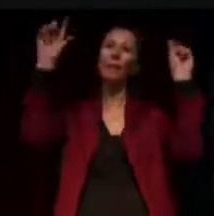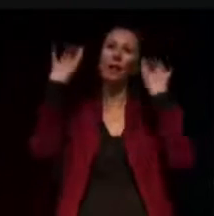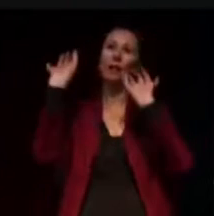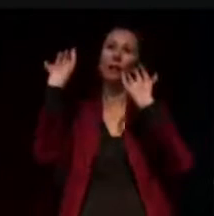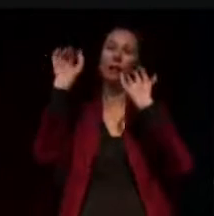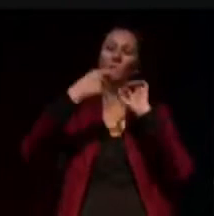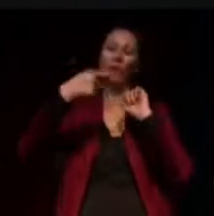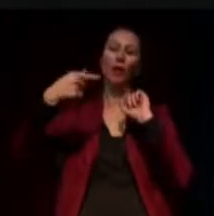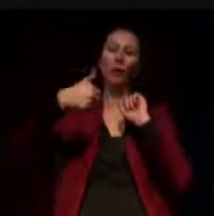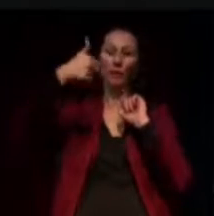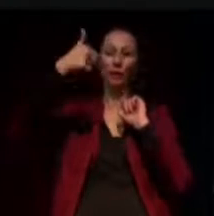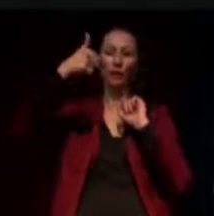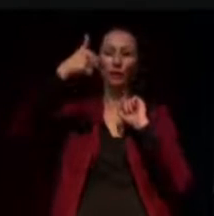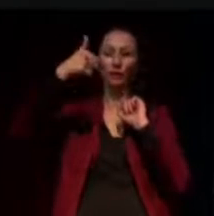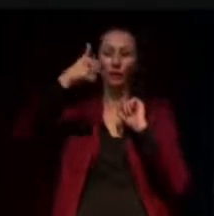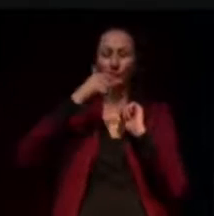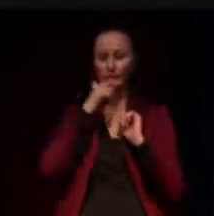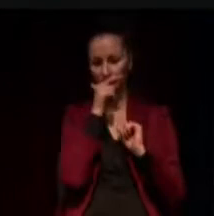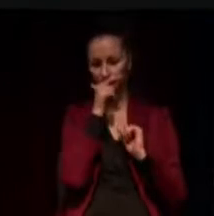daire başkanlığıydı.